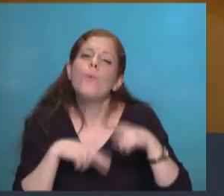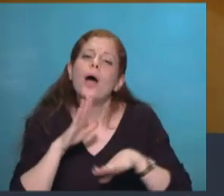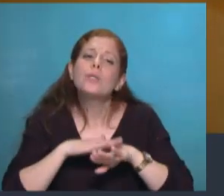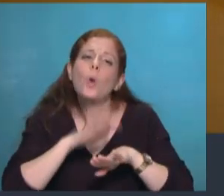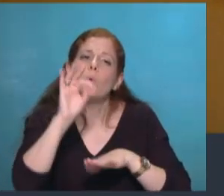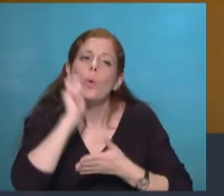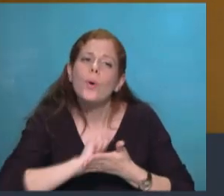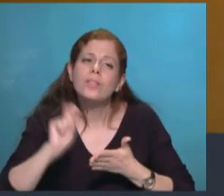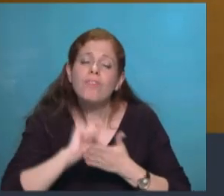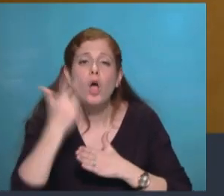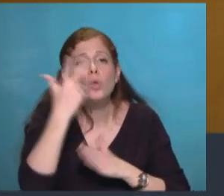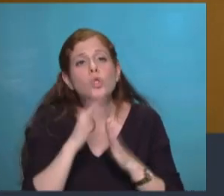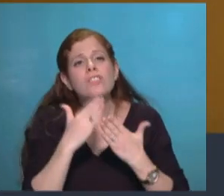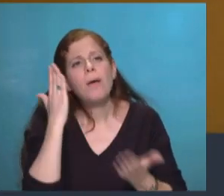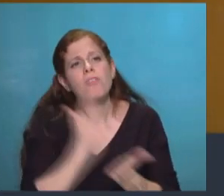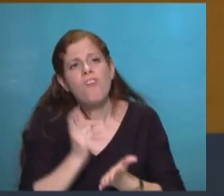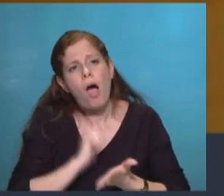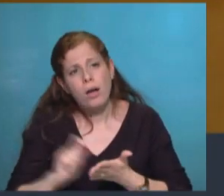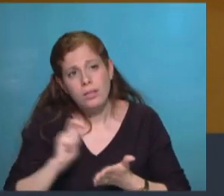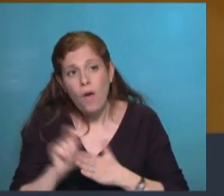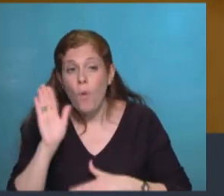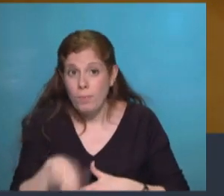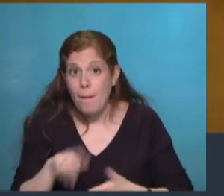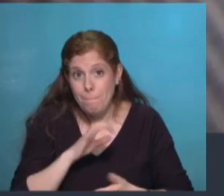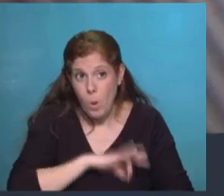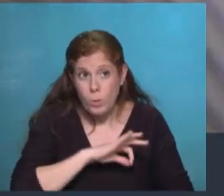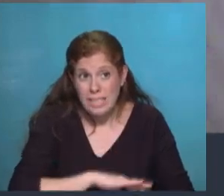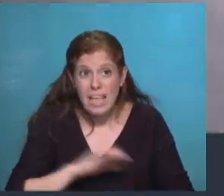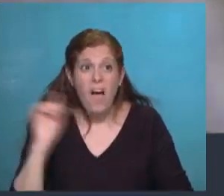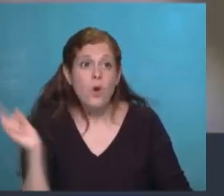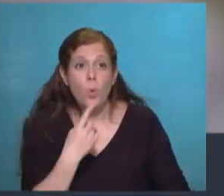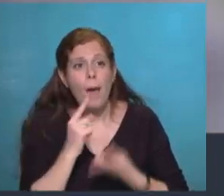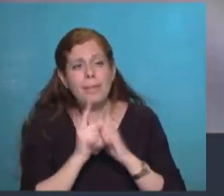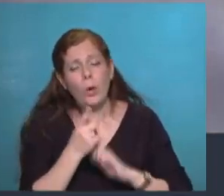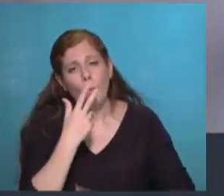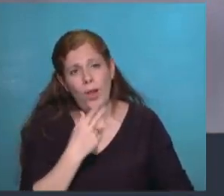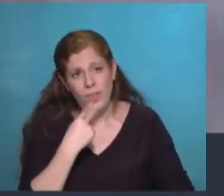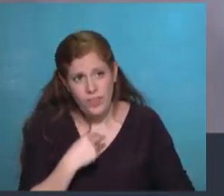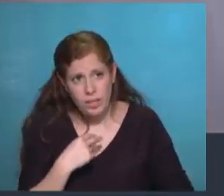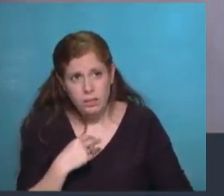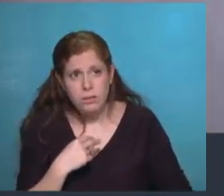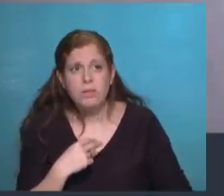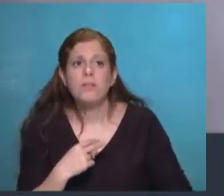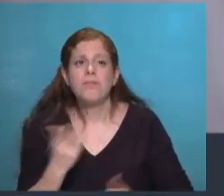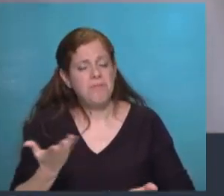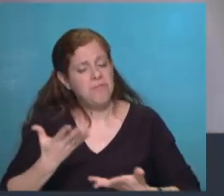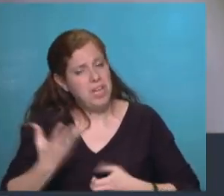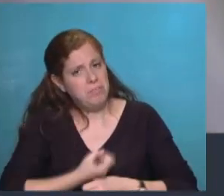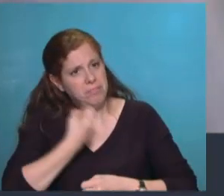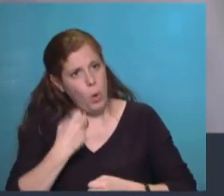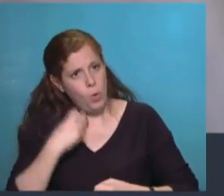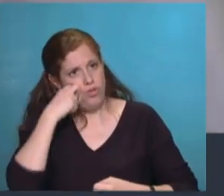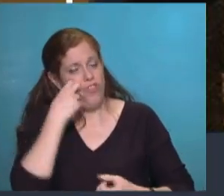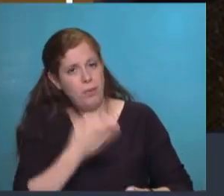כתיבה, שלושה ספרים מאחוריו, אמנם נכתבו ברוסית, אבל כולם תורגמו לעברית וזכו לשבחים.